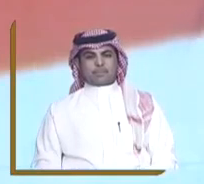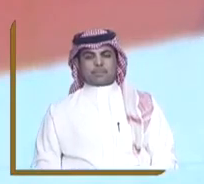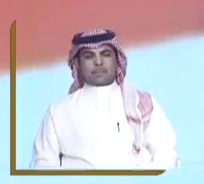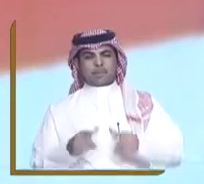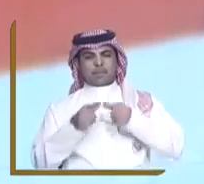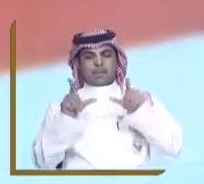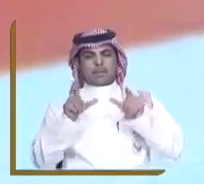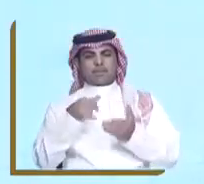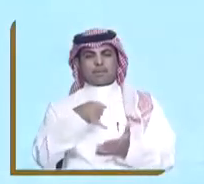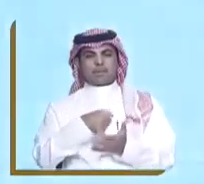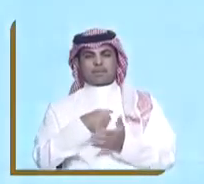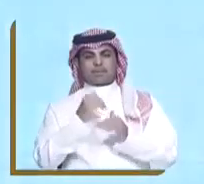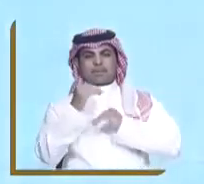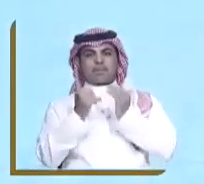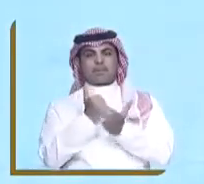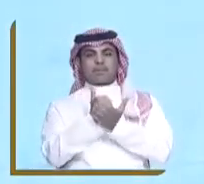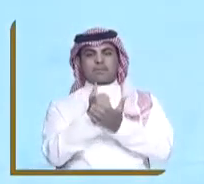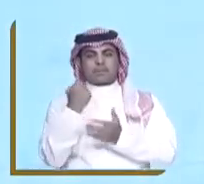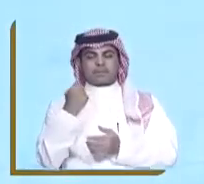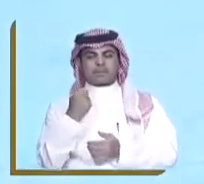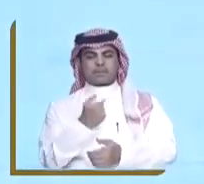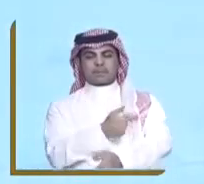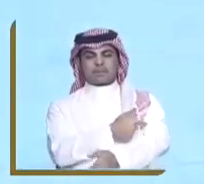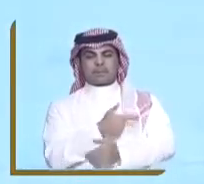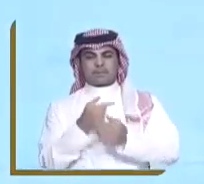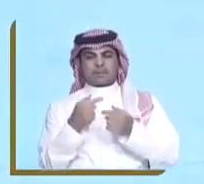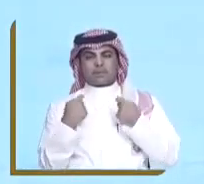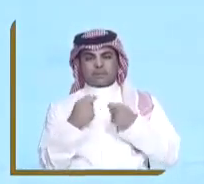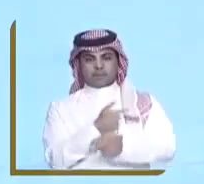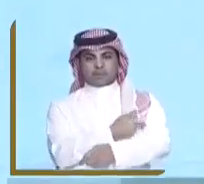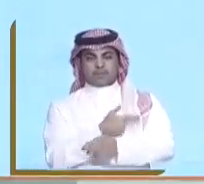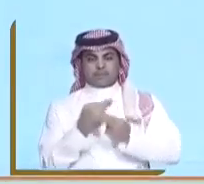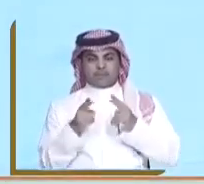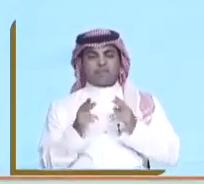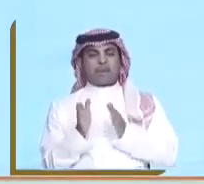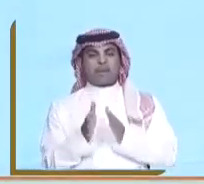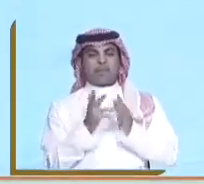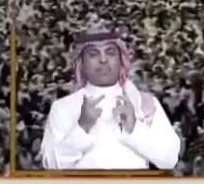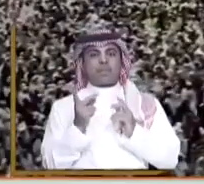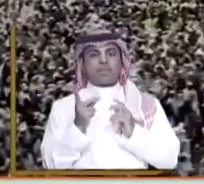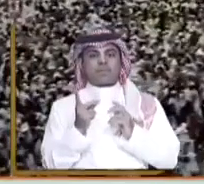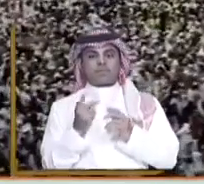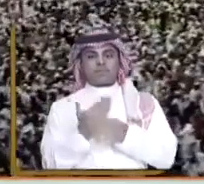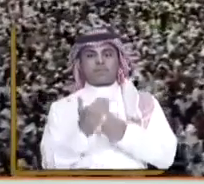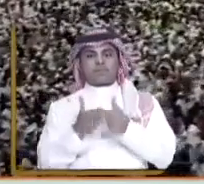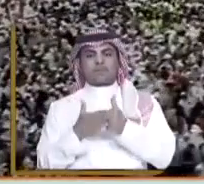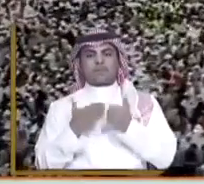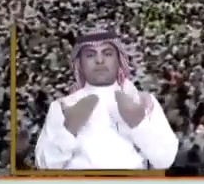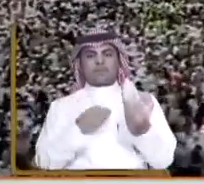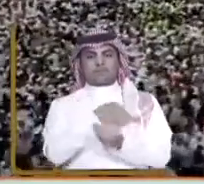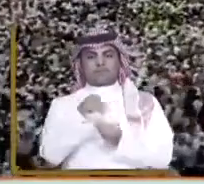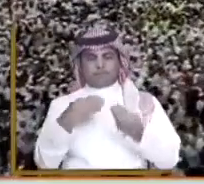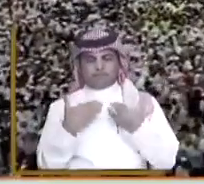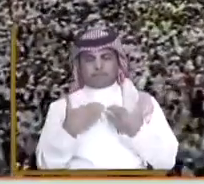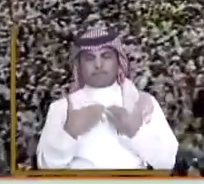اعلن مركز التطوع الصحيحي بوزاره الصحه بدات تطبيق المرحله الثانيه من البرنامج التاهيلي لخدمه المعتمرين